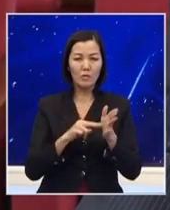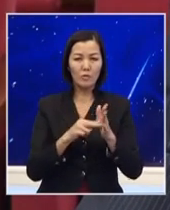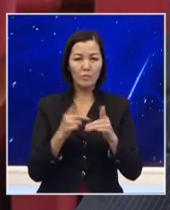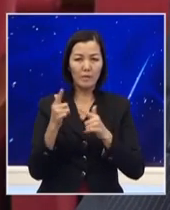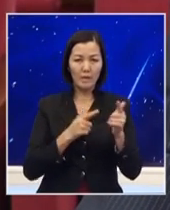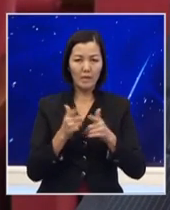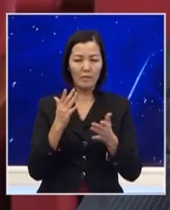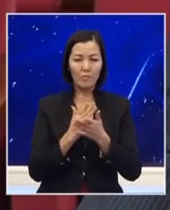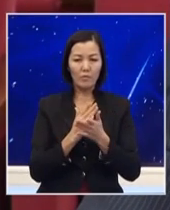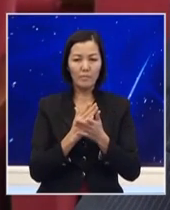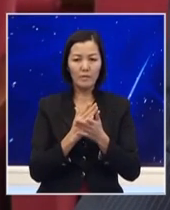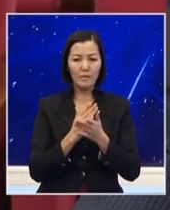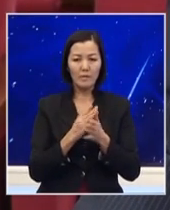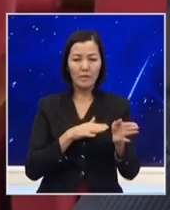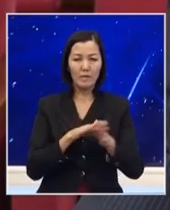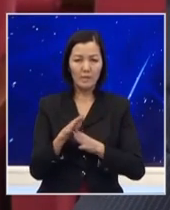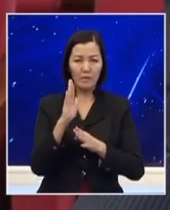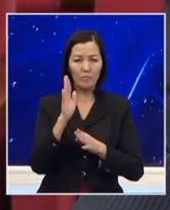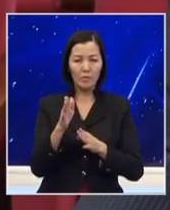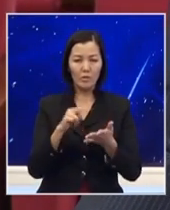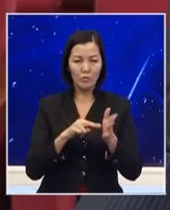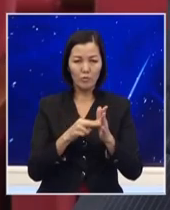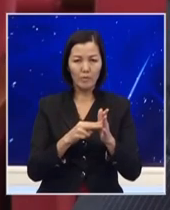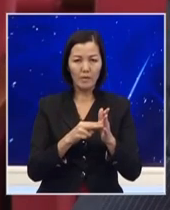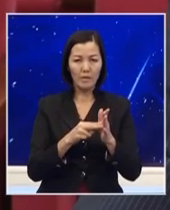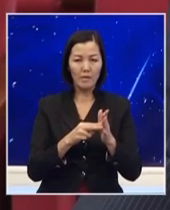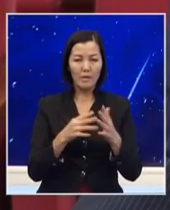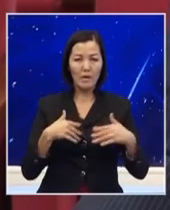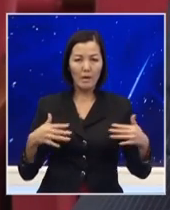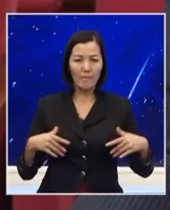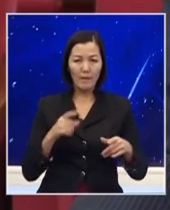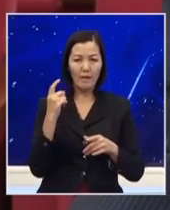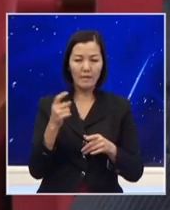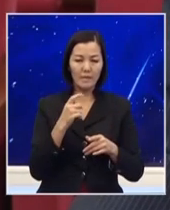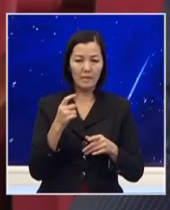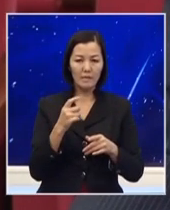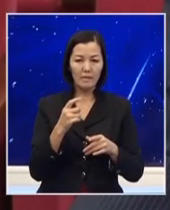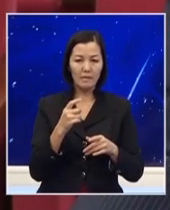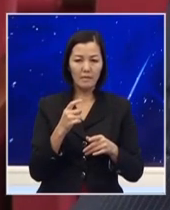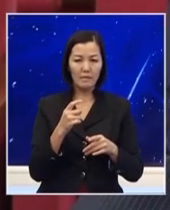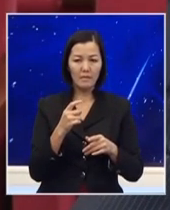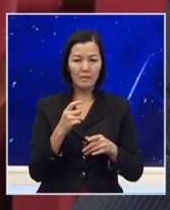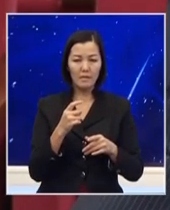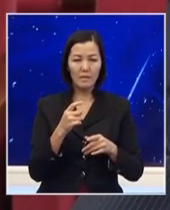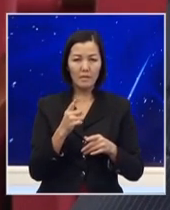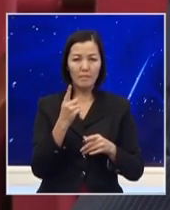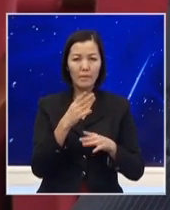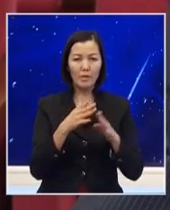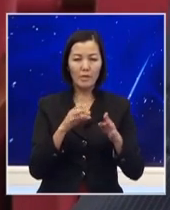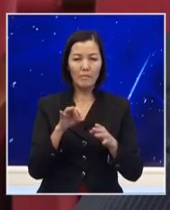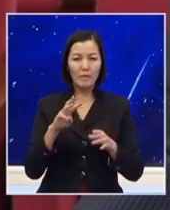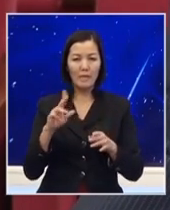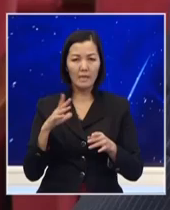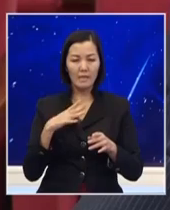дайындап отырмыз. Олар енді іске қосылады деген, оның сыртында енді мал шаруашылығынан Динар-Ранш жауапкершілігі шектеулі серіктестігі 1,5 миллиард теңгеге